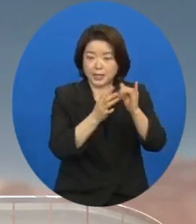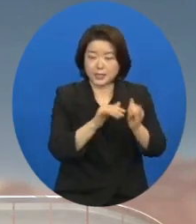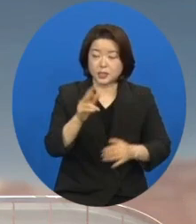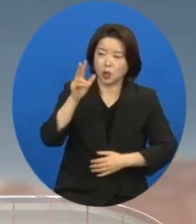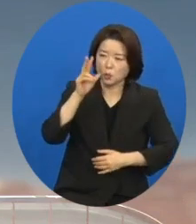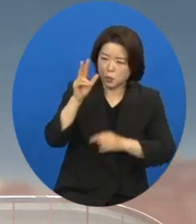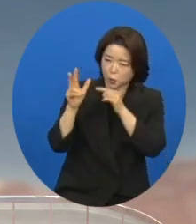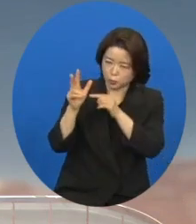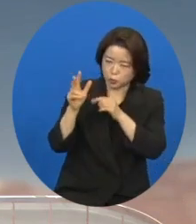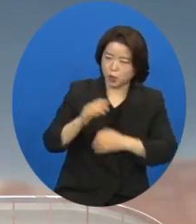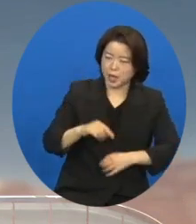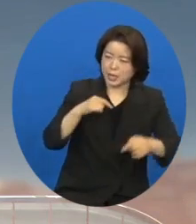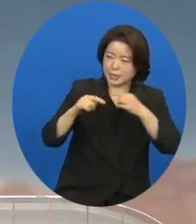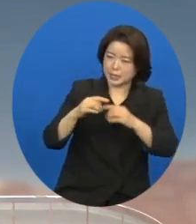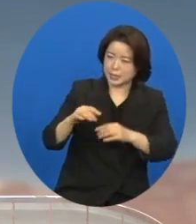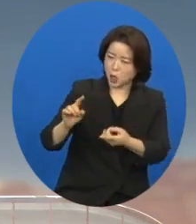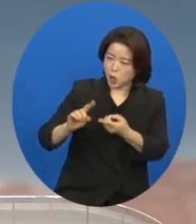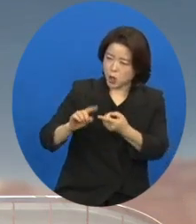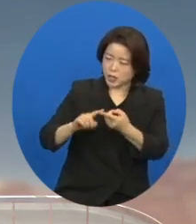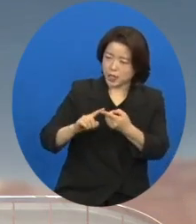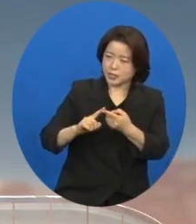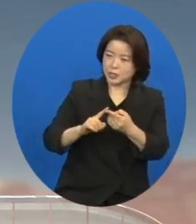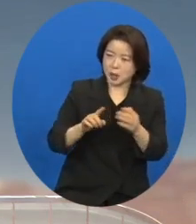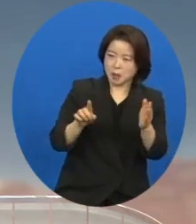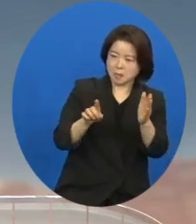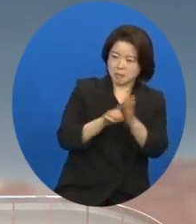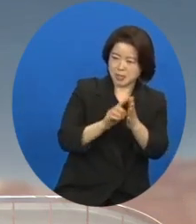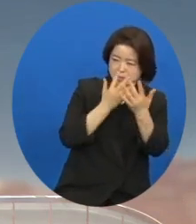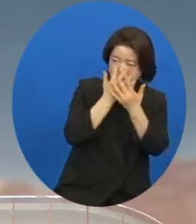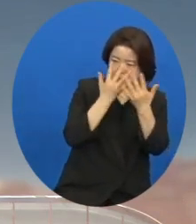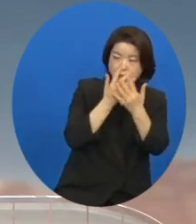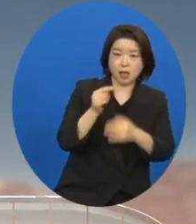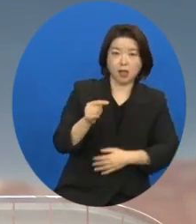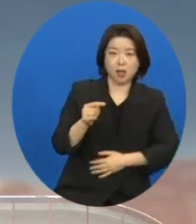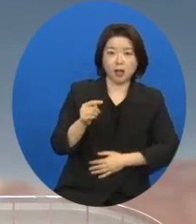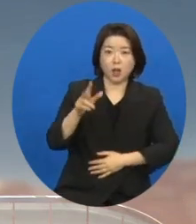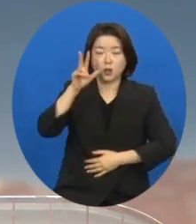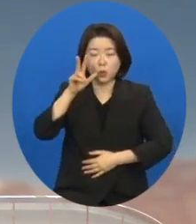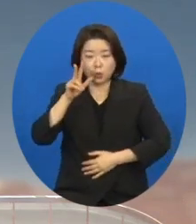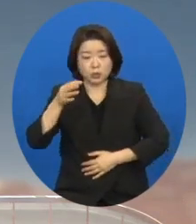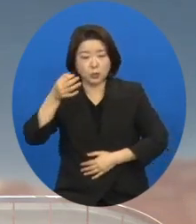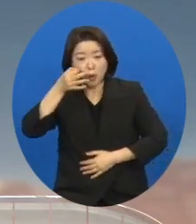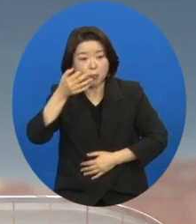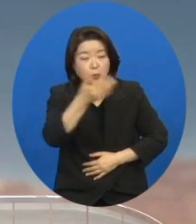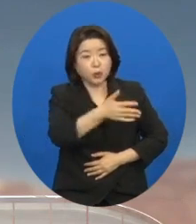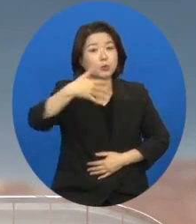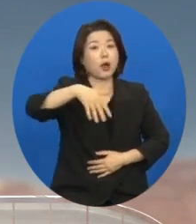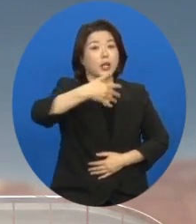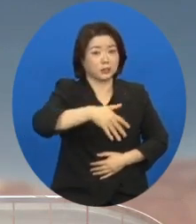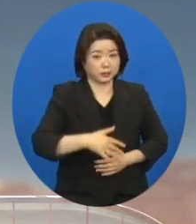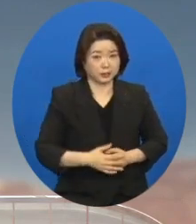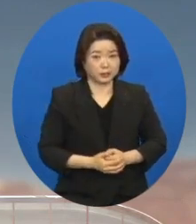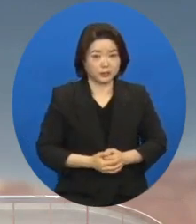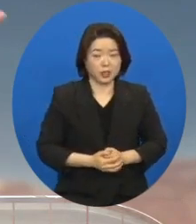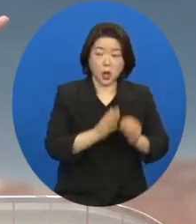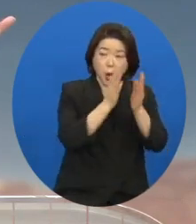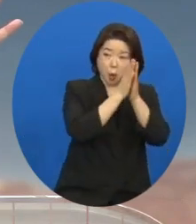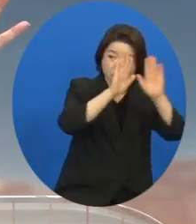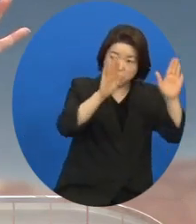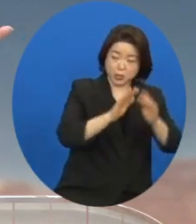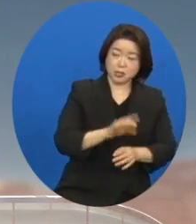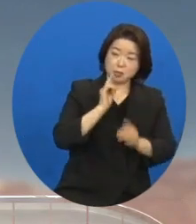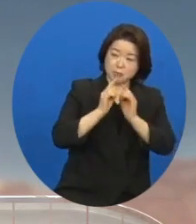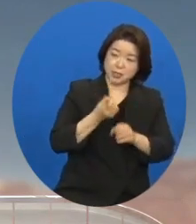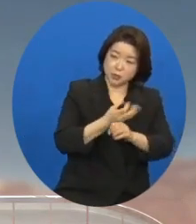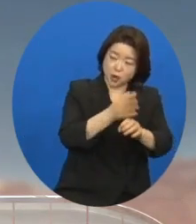대한 불신을 갖고 있습니다. 아직도 뭐 증명한 것이 없어요. 여호수아는 정말 모세처럼 잘할 수 있을까? 정말 말씀을 전할